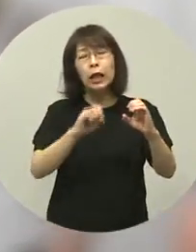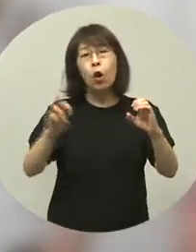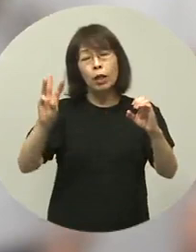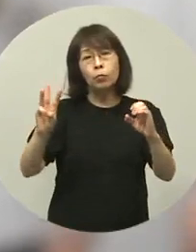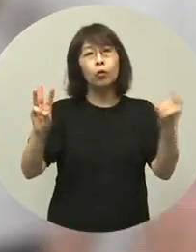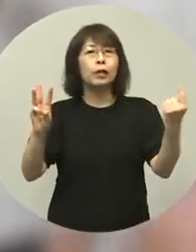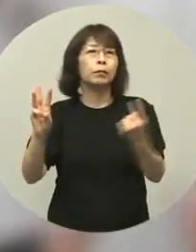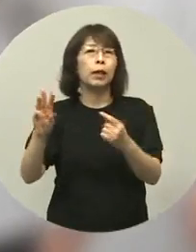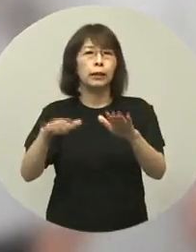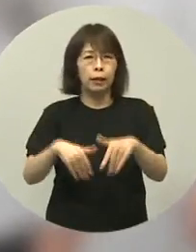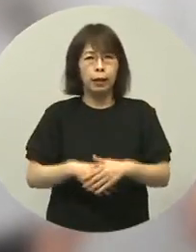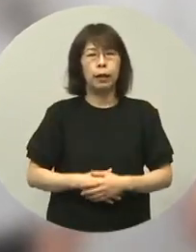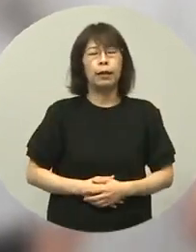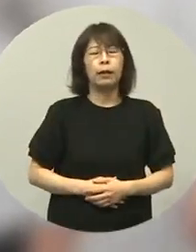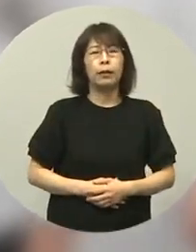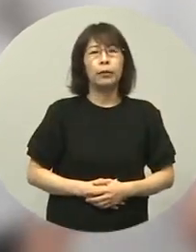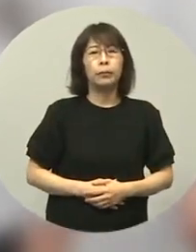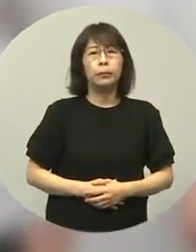談したそうです。